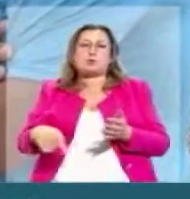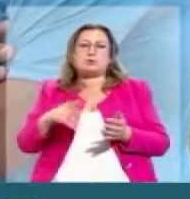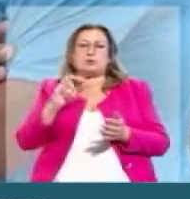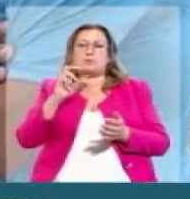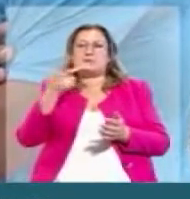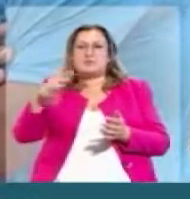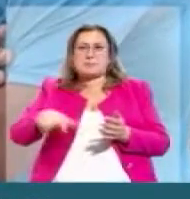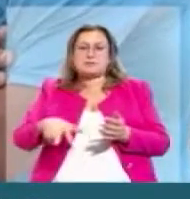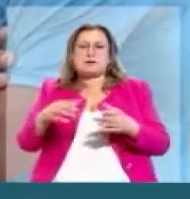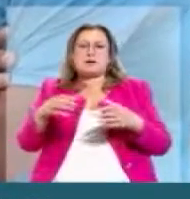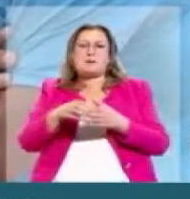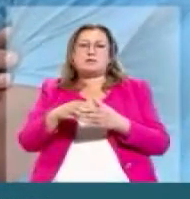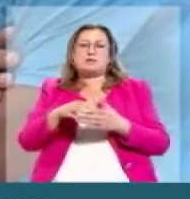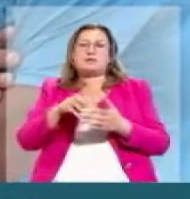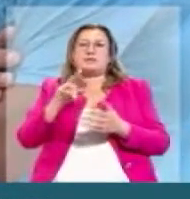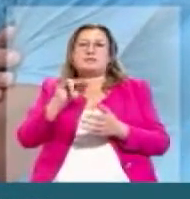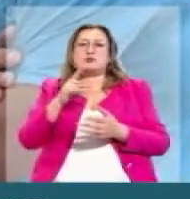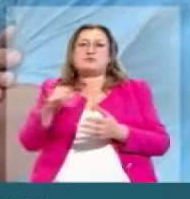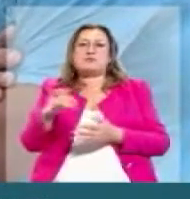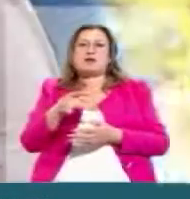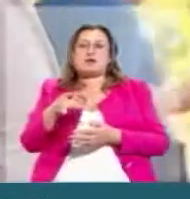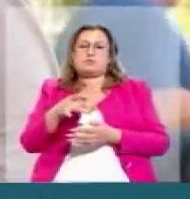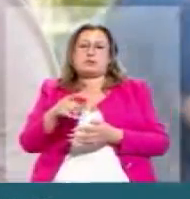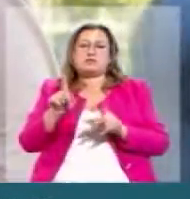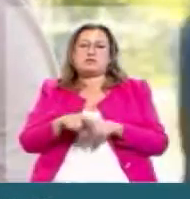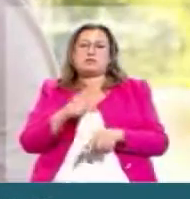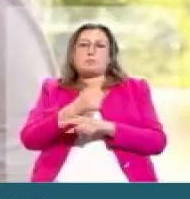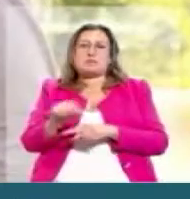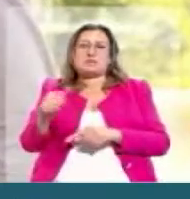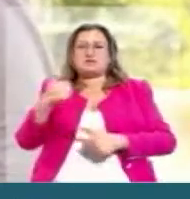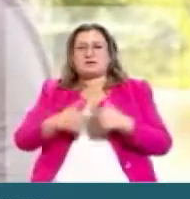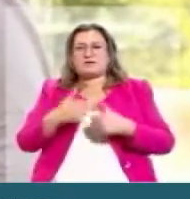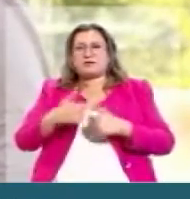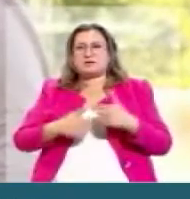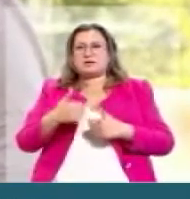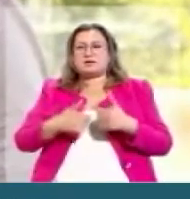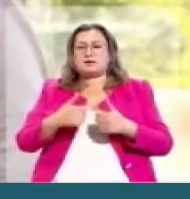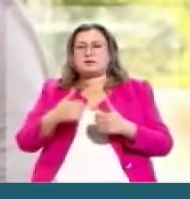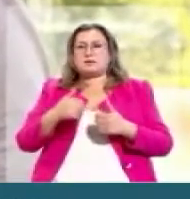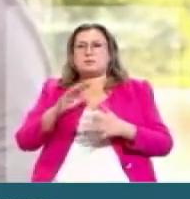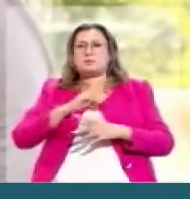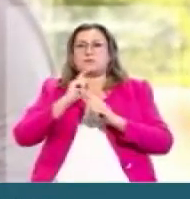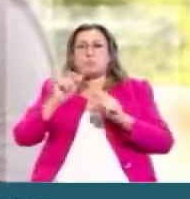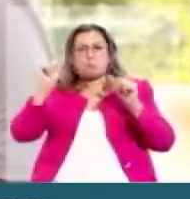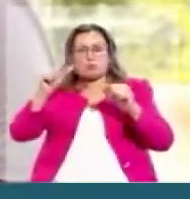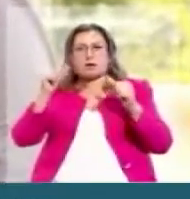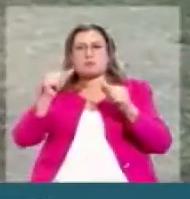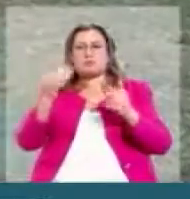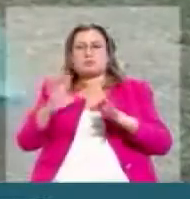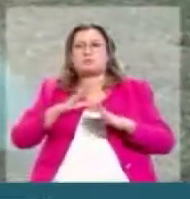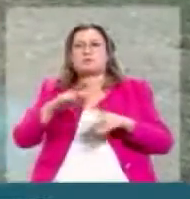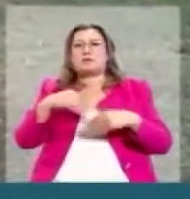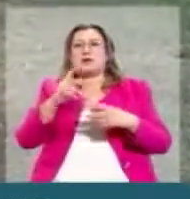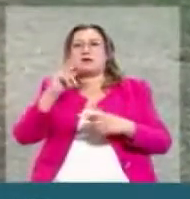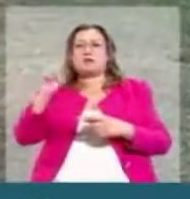И бронзовыми призерами стала команда Денисовского района. Также победителю в соревновании по кой-катеру был вручен баран, который был